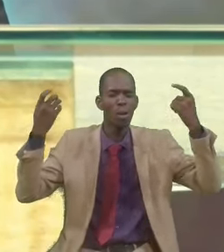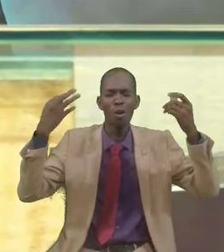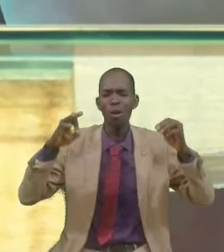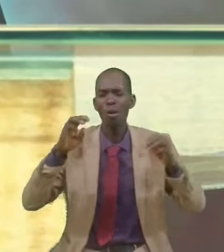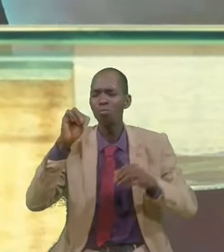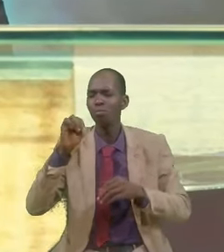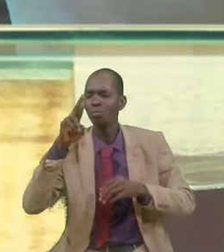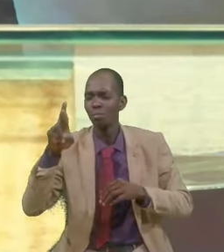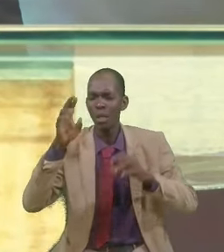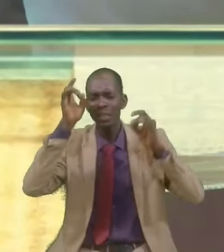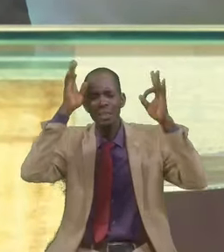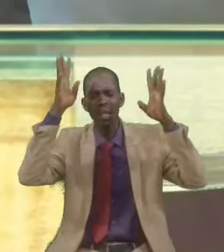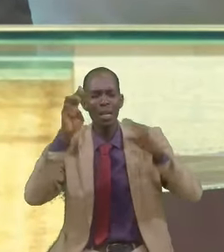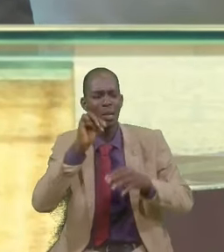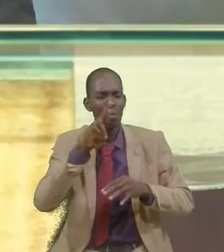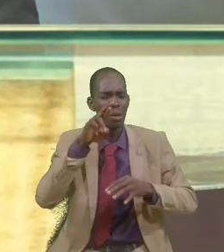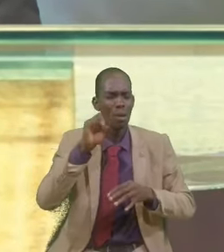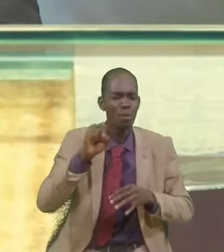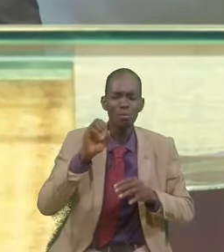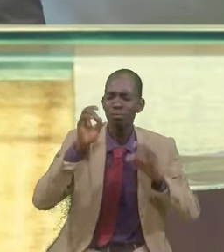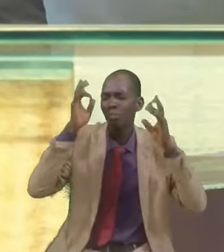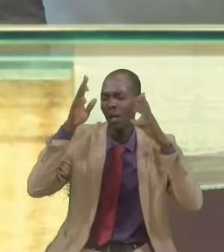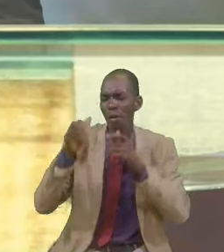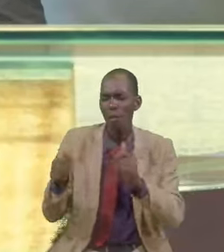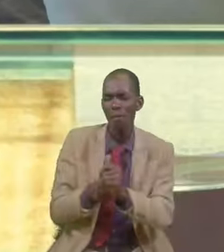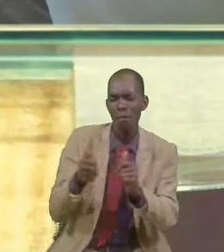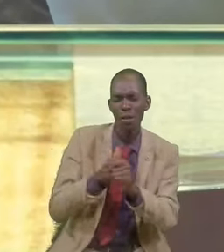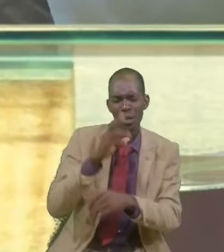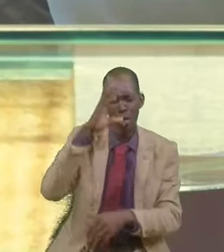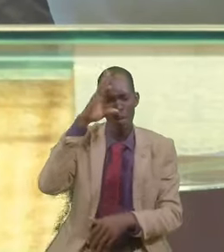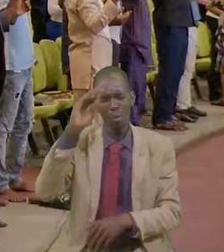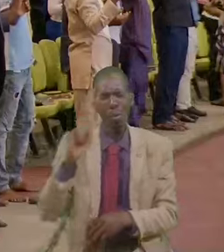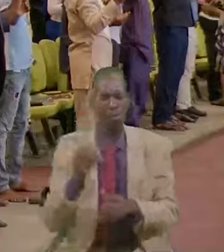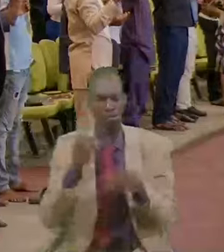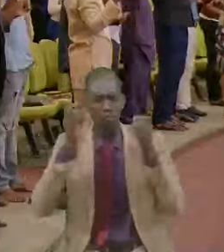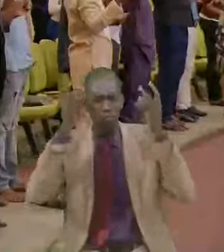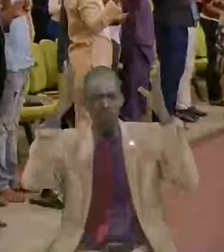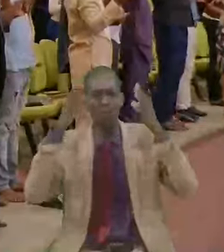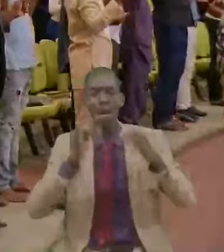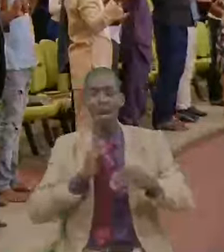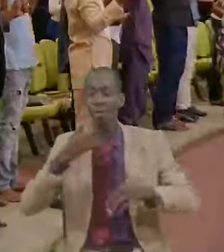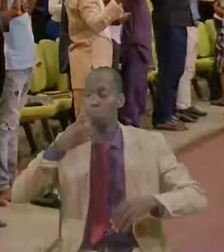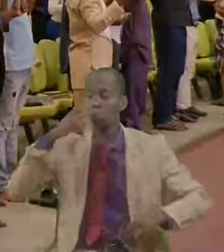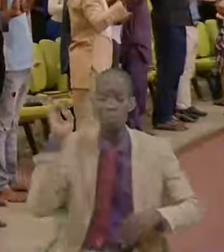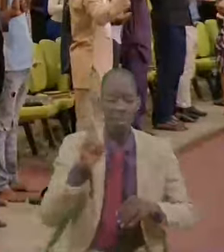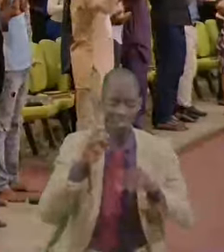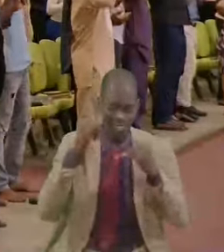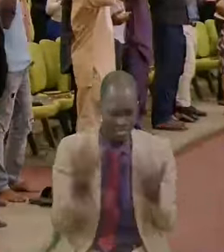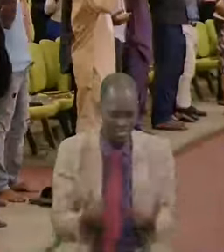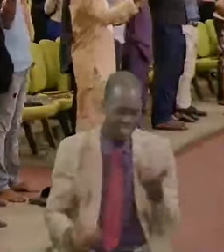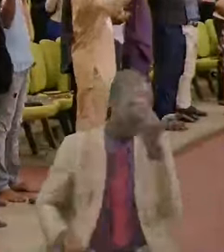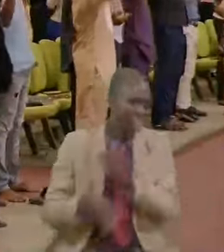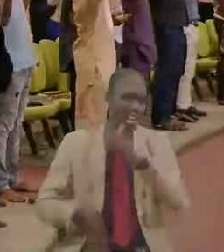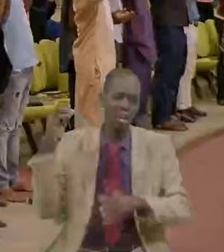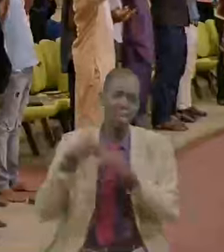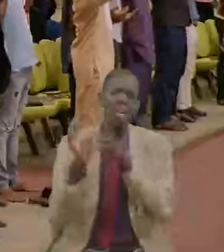violence, de méchanceté, qui la pourchasse, monsieur violent, je te commande, sors de là au